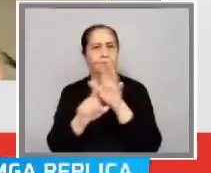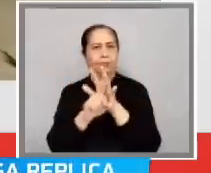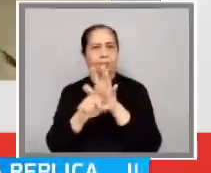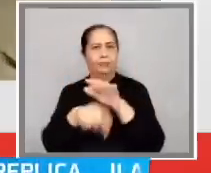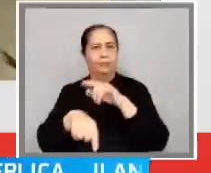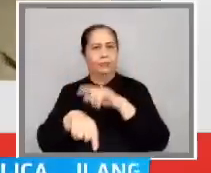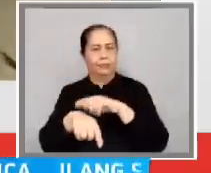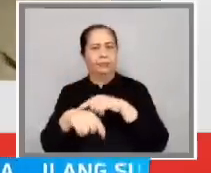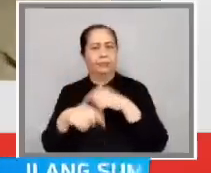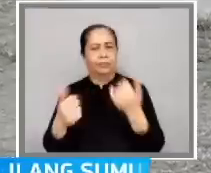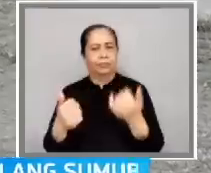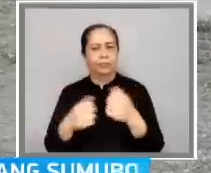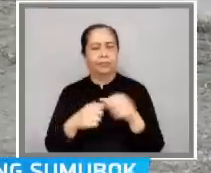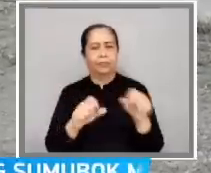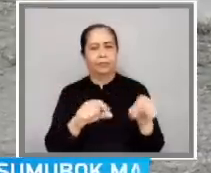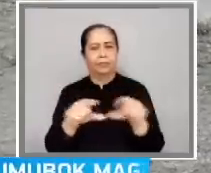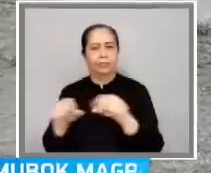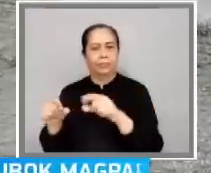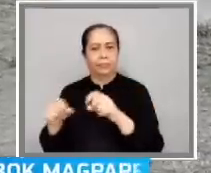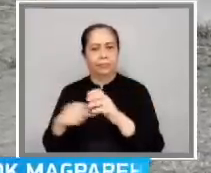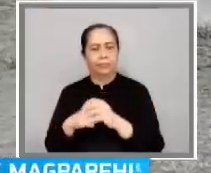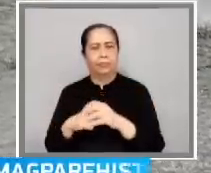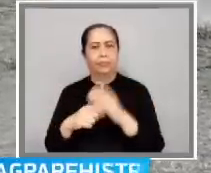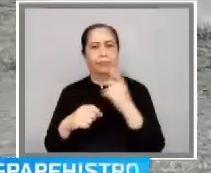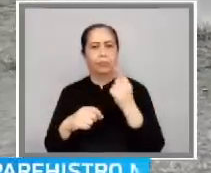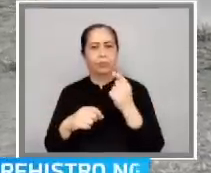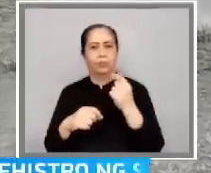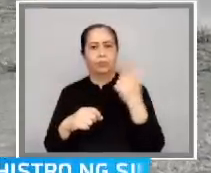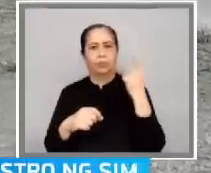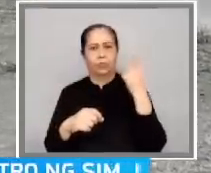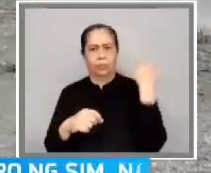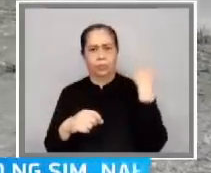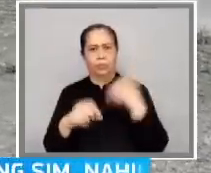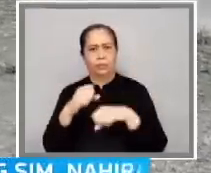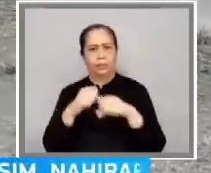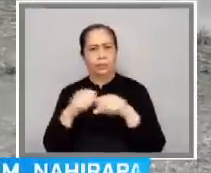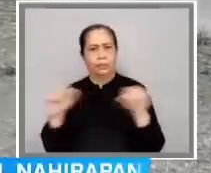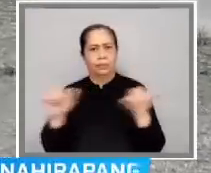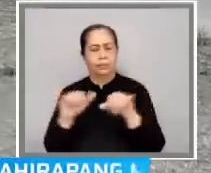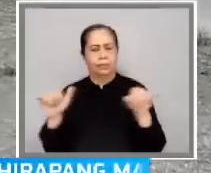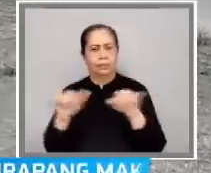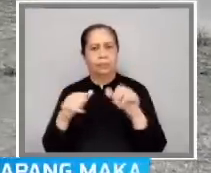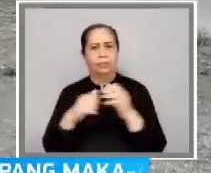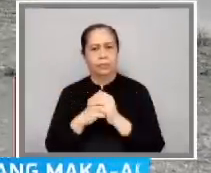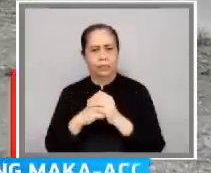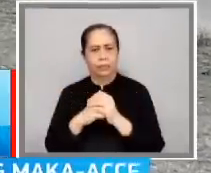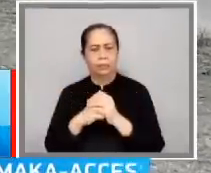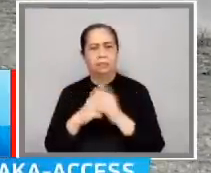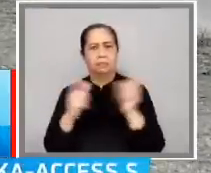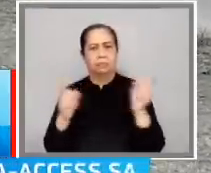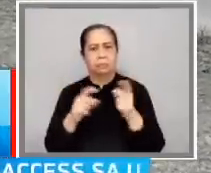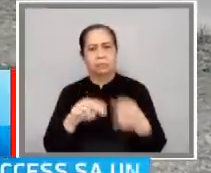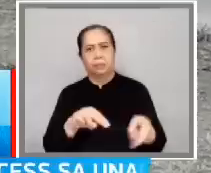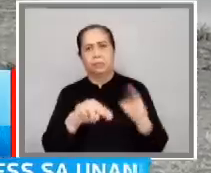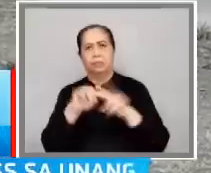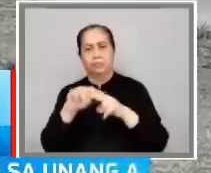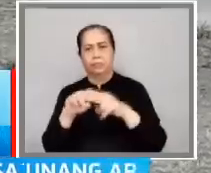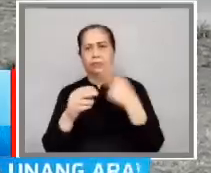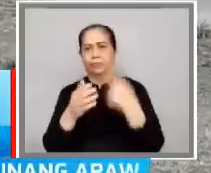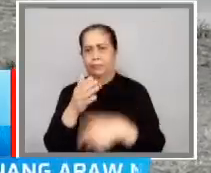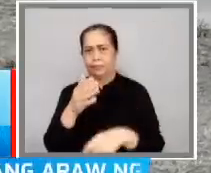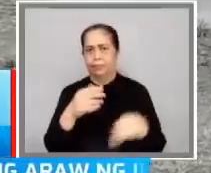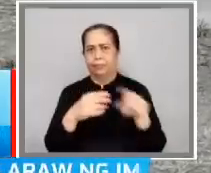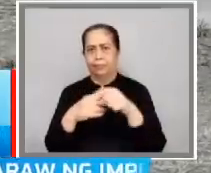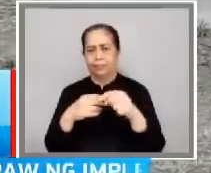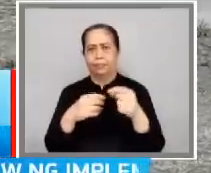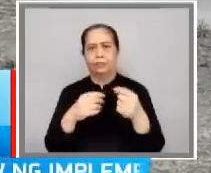benta na ito ngayon noong isang taong daw, 2021, ilang araw din bago yung pagpapalit ng taon ay bigla rin umaas yung presyo ng mga